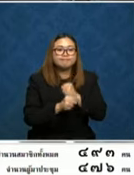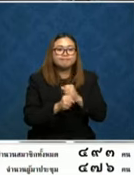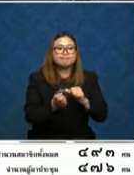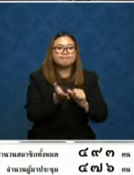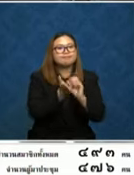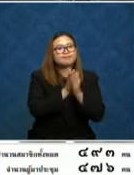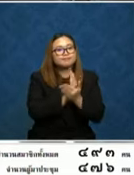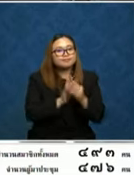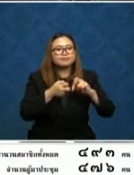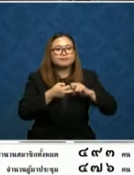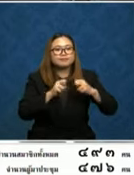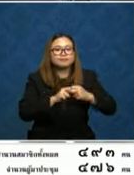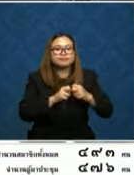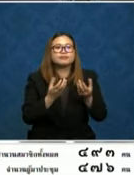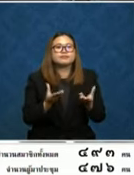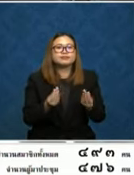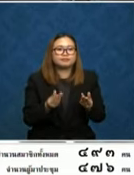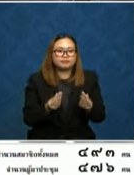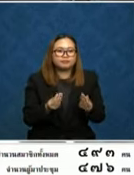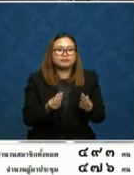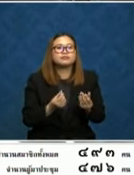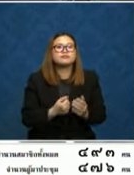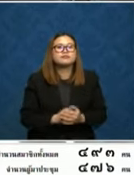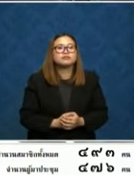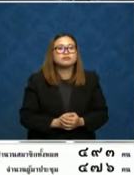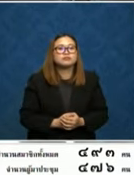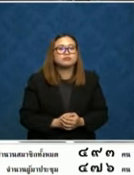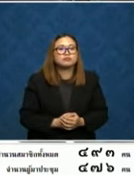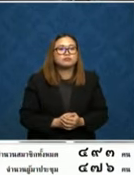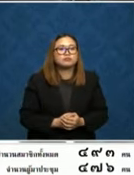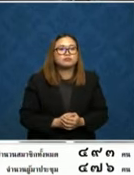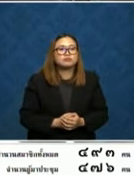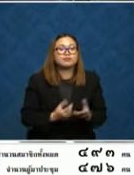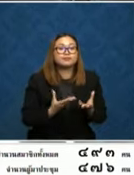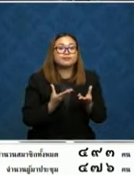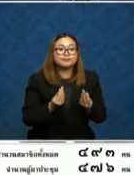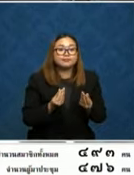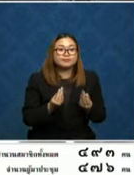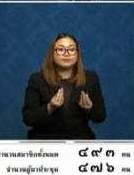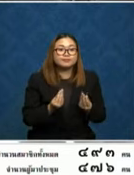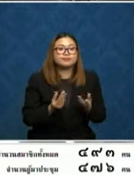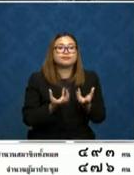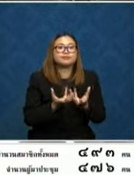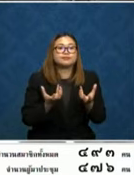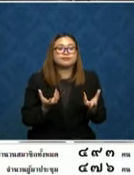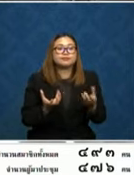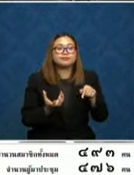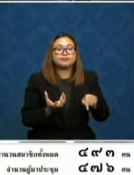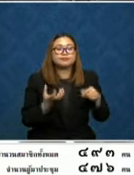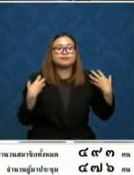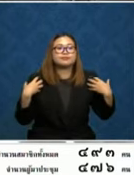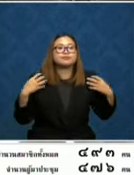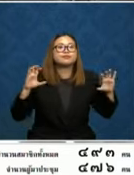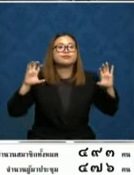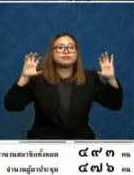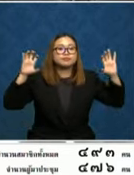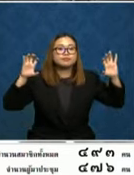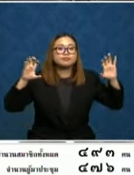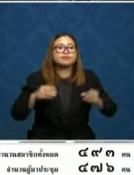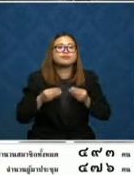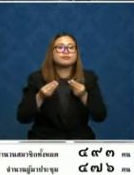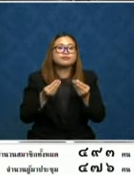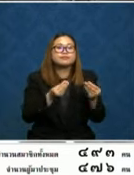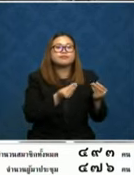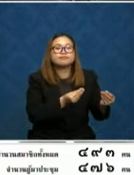ไขปัญหาเรื่องที่ดินนะครับก็ที่ดินที่ราชพัสดุนะครับให้หน่วยงานราชการไปใ